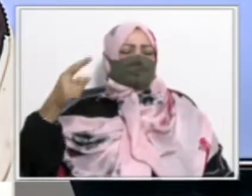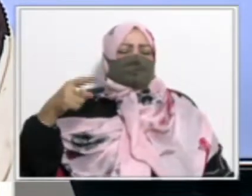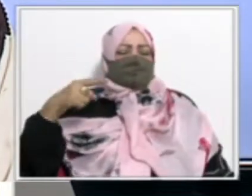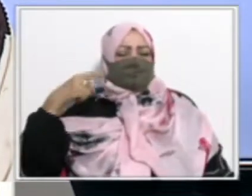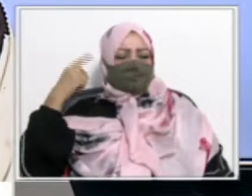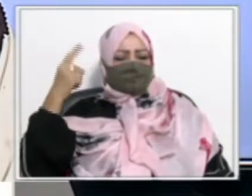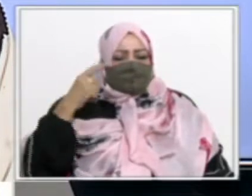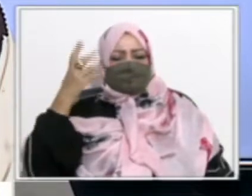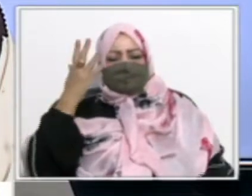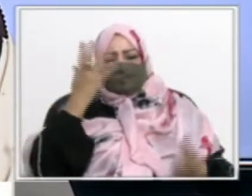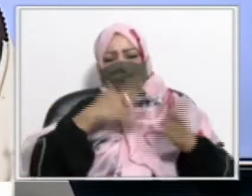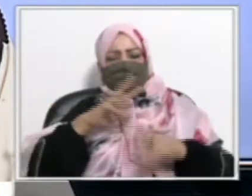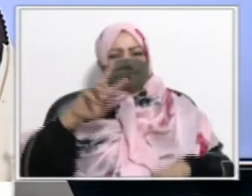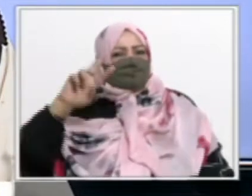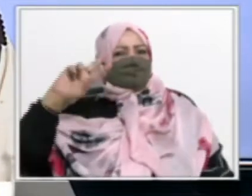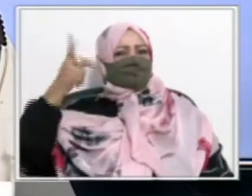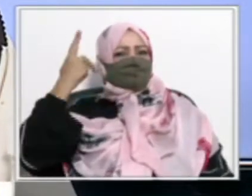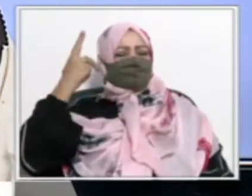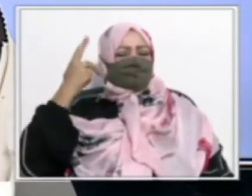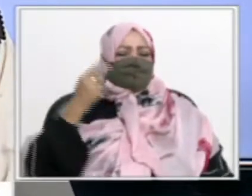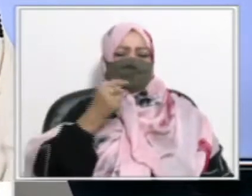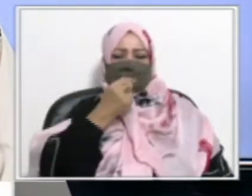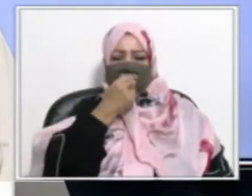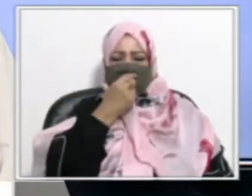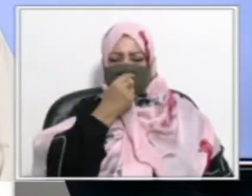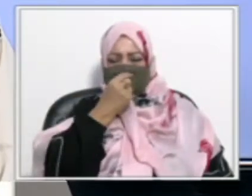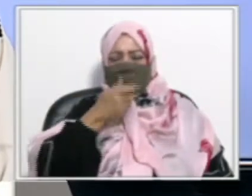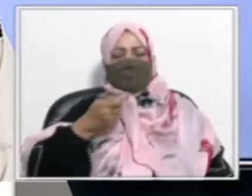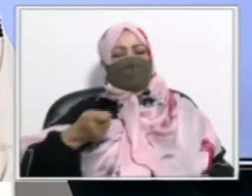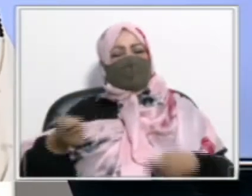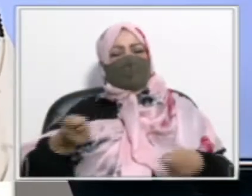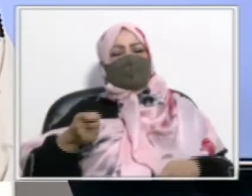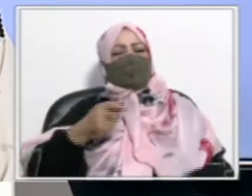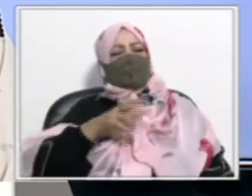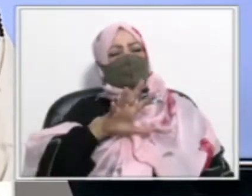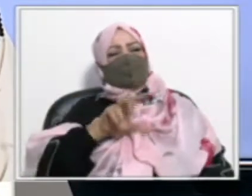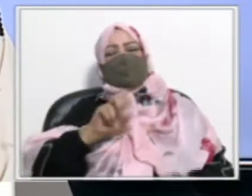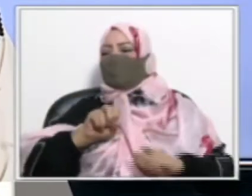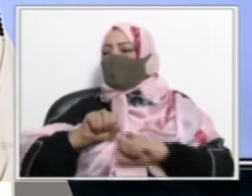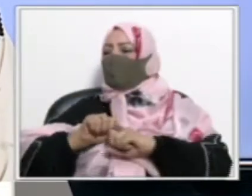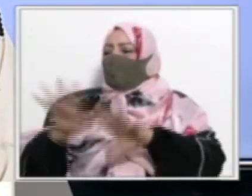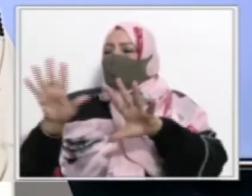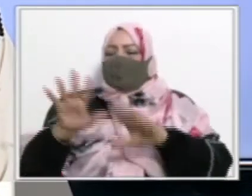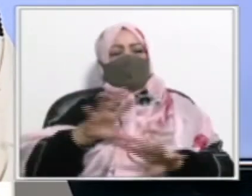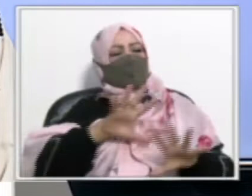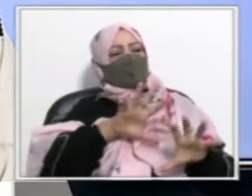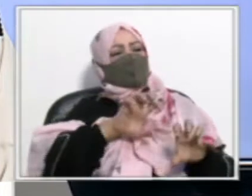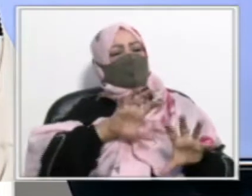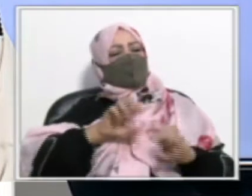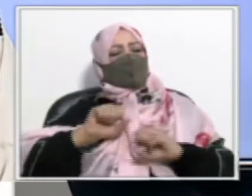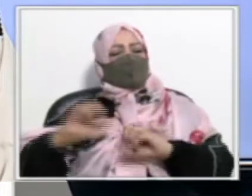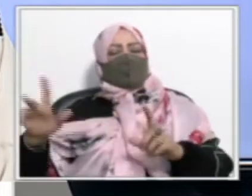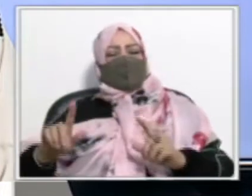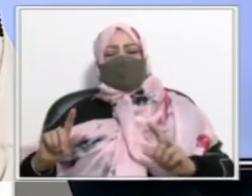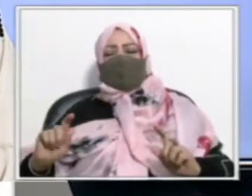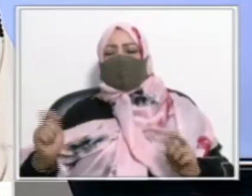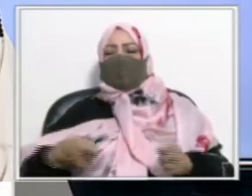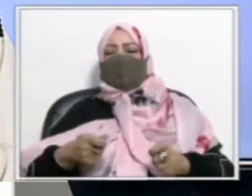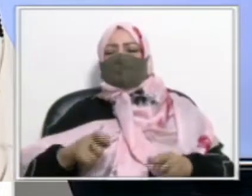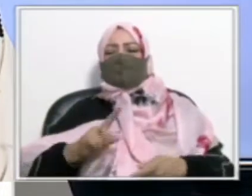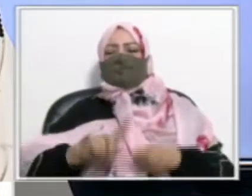فتن. فسماع الباطل يا عباد الله لا يحل. الله عز وجل قال وإذا سمعوا اللغو أعرضوا